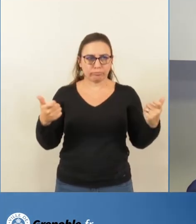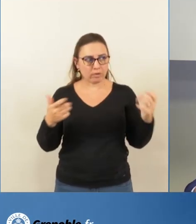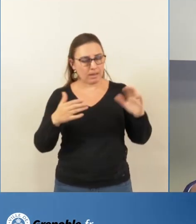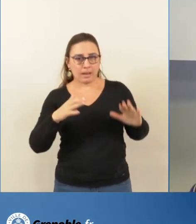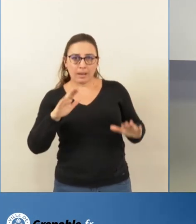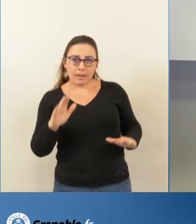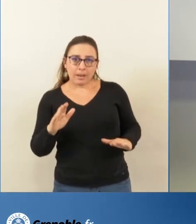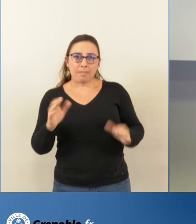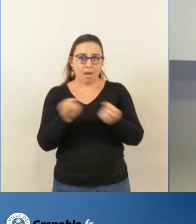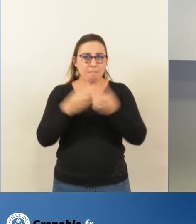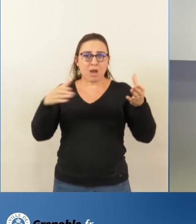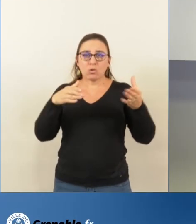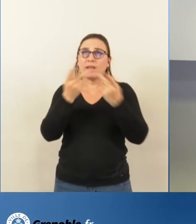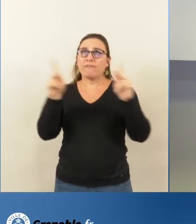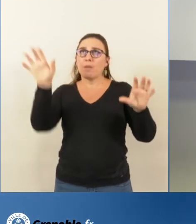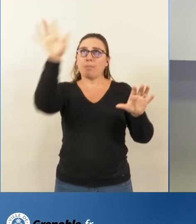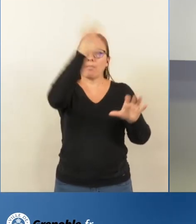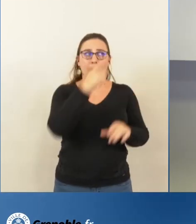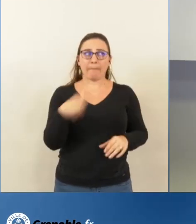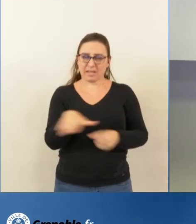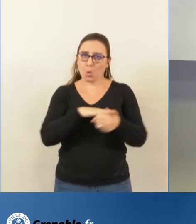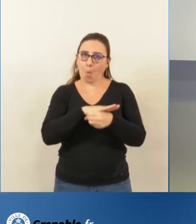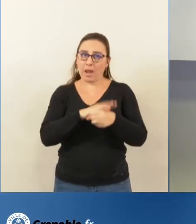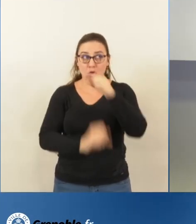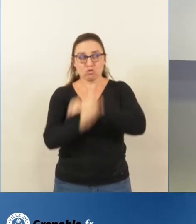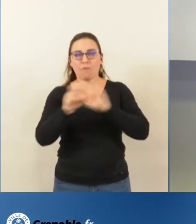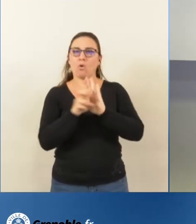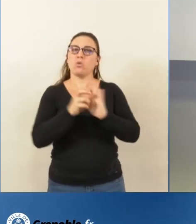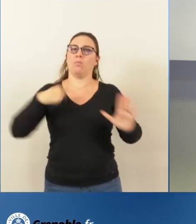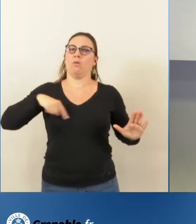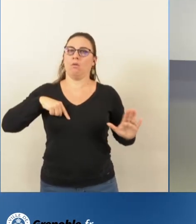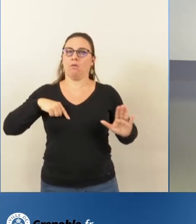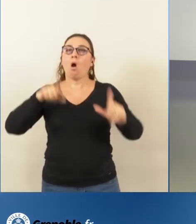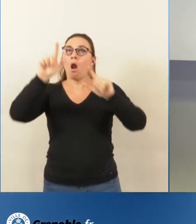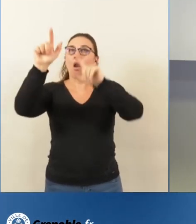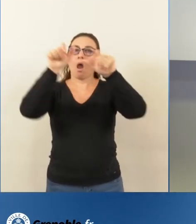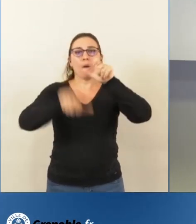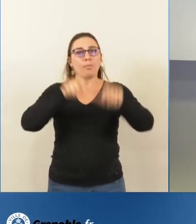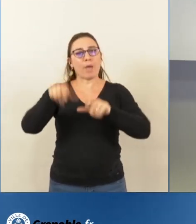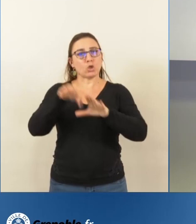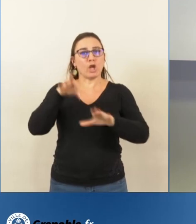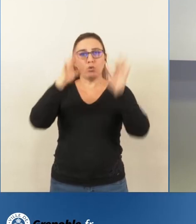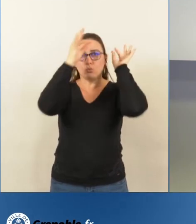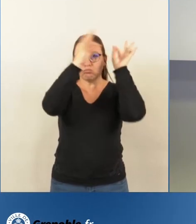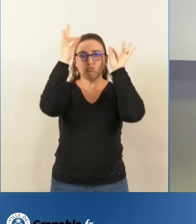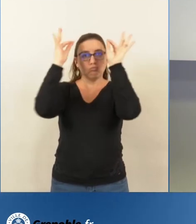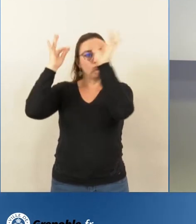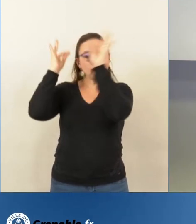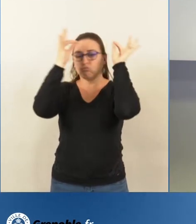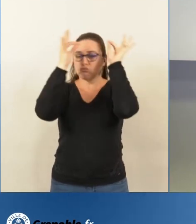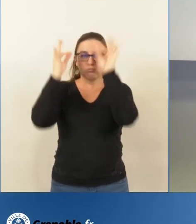l'immense majorité des villes pour pas dire la totalité même des villes ont des élus qui sont qui cumulent